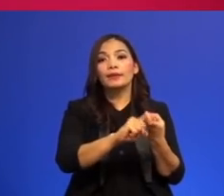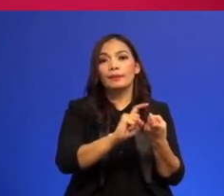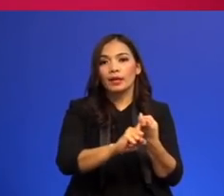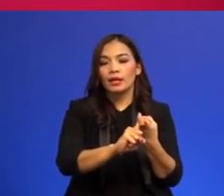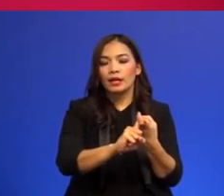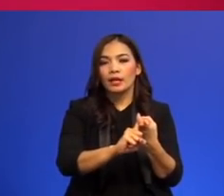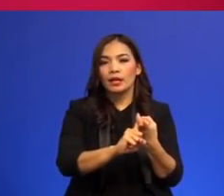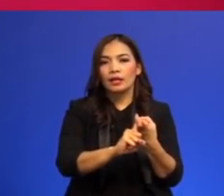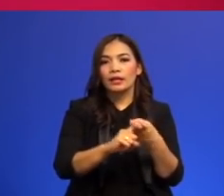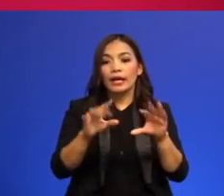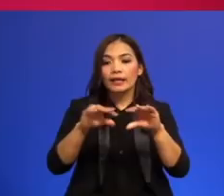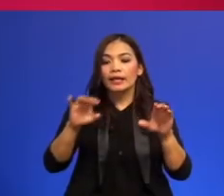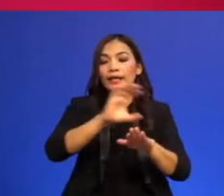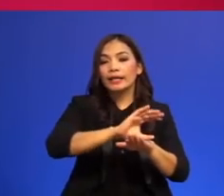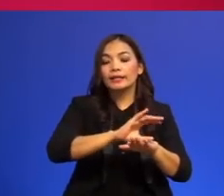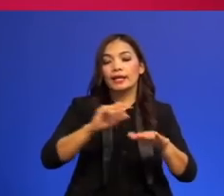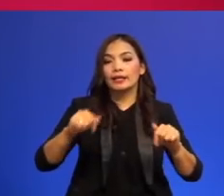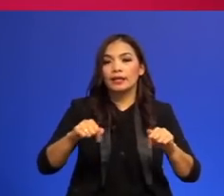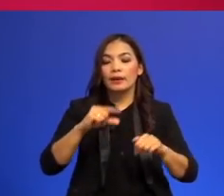Kiong-Kiong, Pak Timotius Tan,